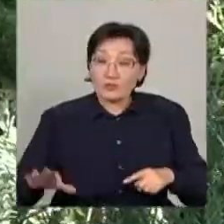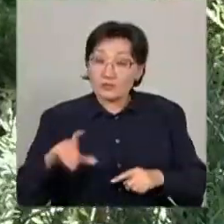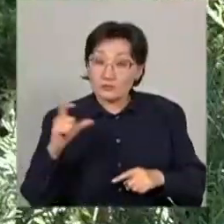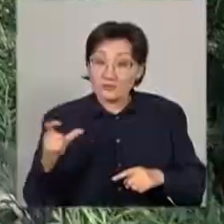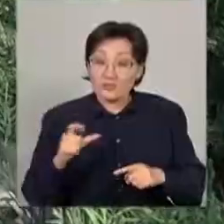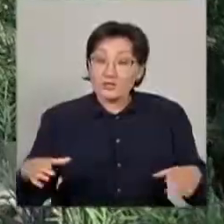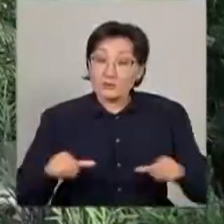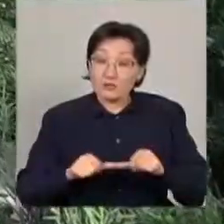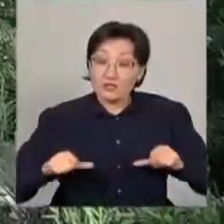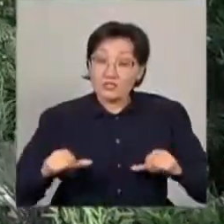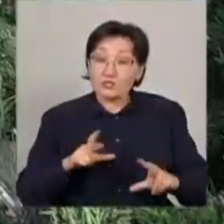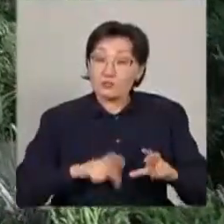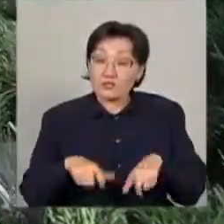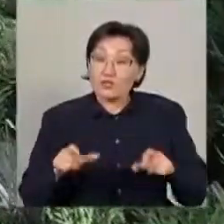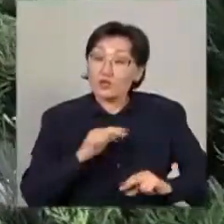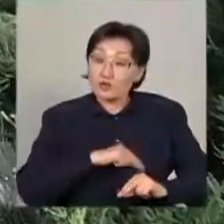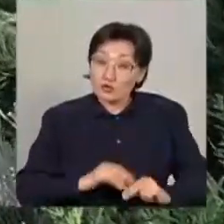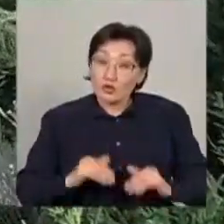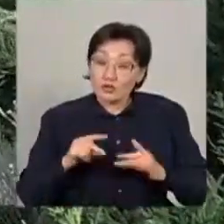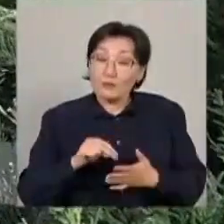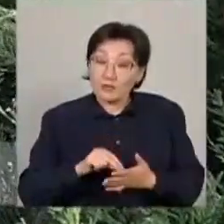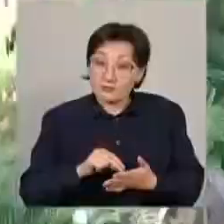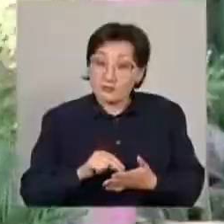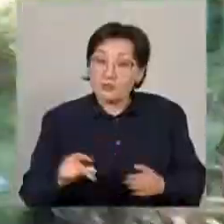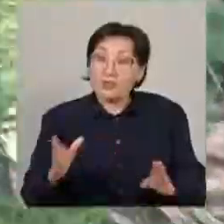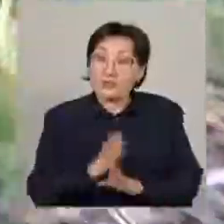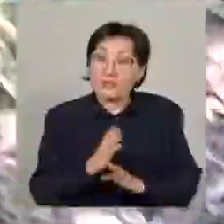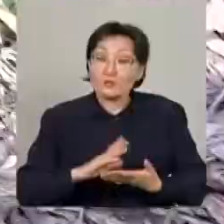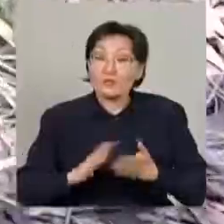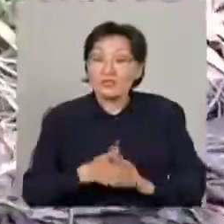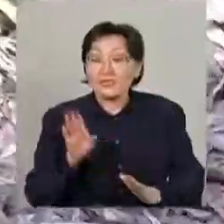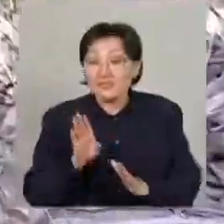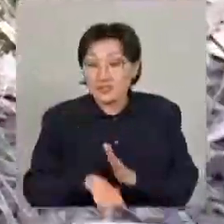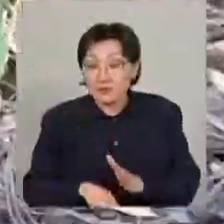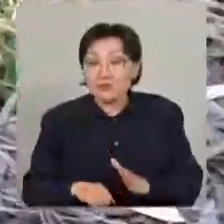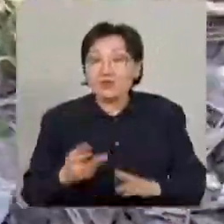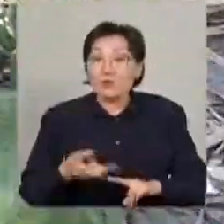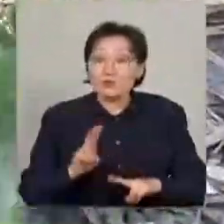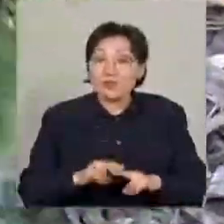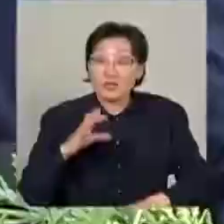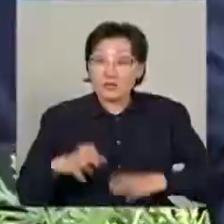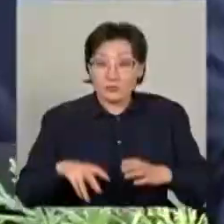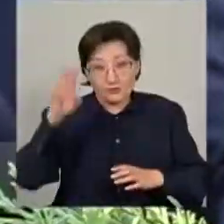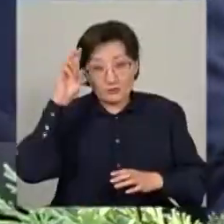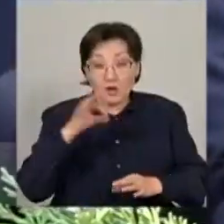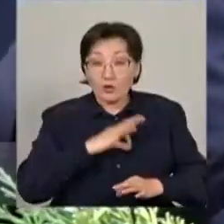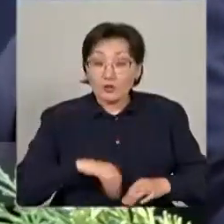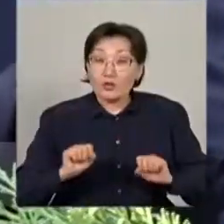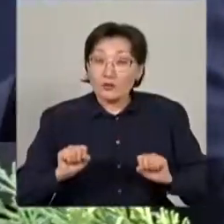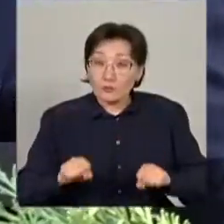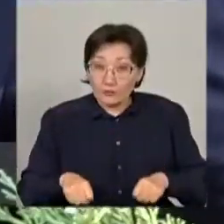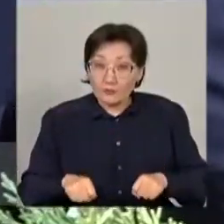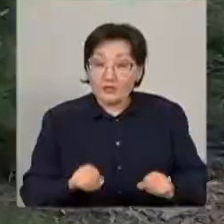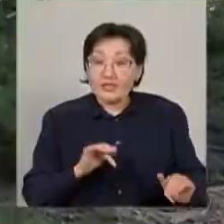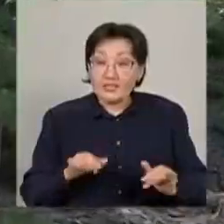экономикалық комиссиясы студенттер жұмысын жоғары бағалапты. Экологиялық ахуал нашарлаған тұста бұл әлем елдерінде қолданылу керек әдіс